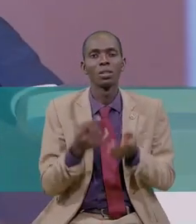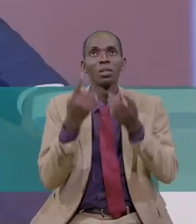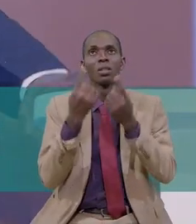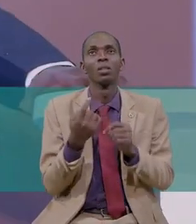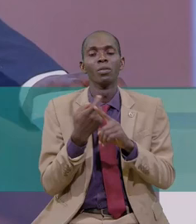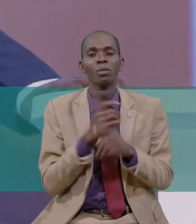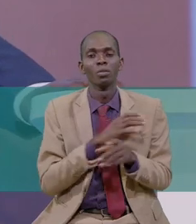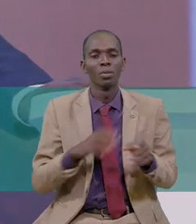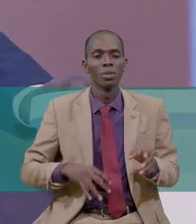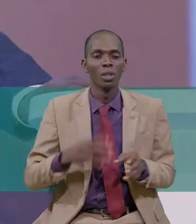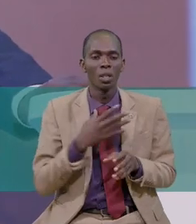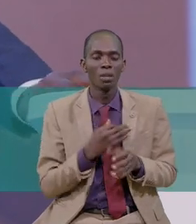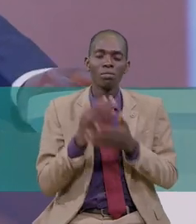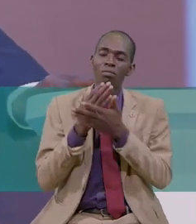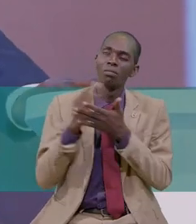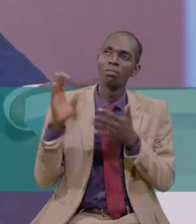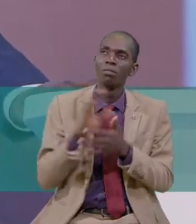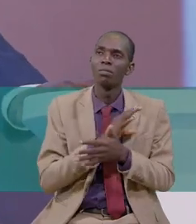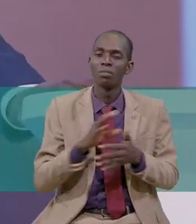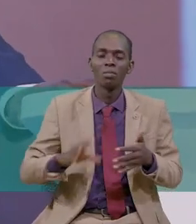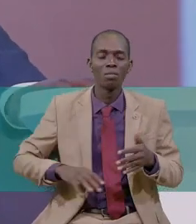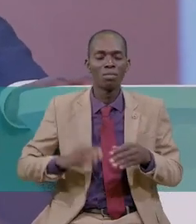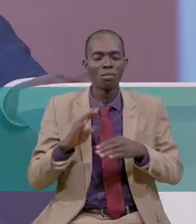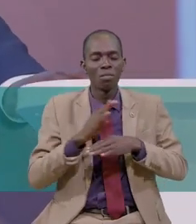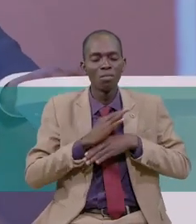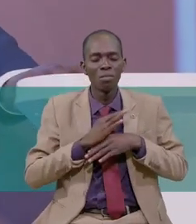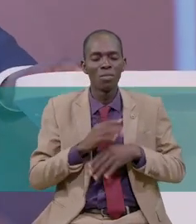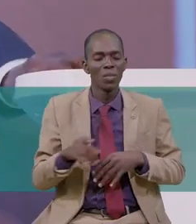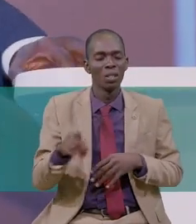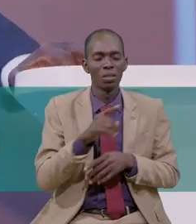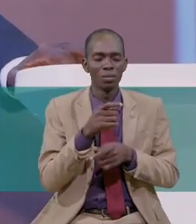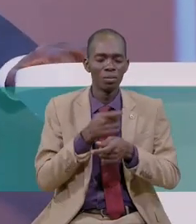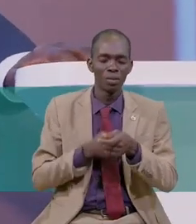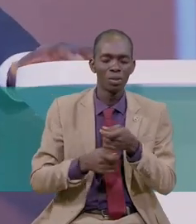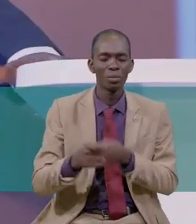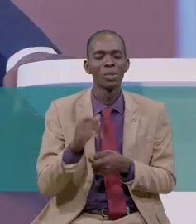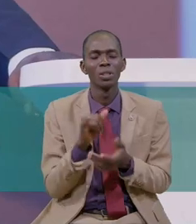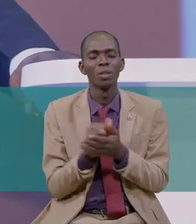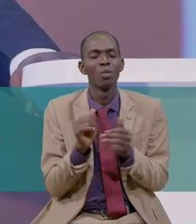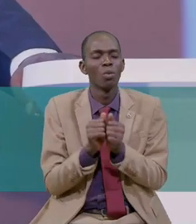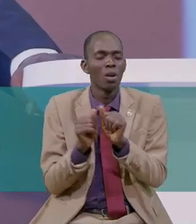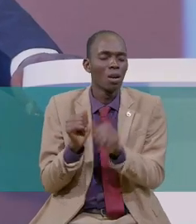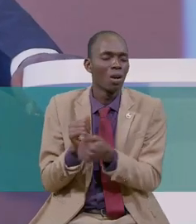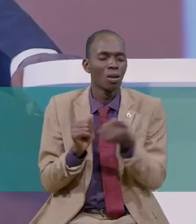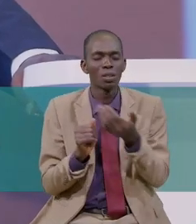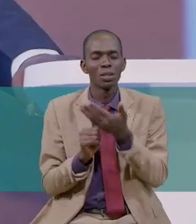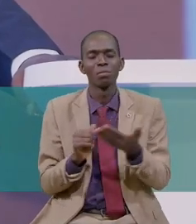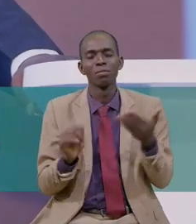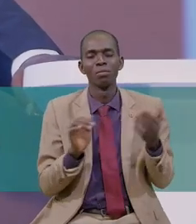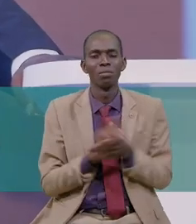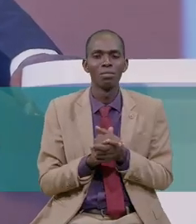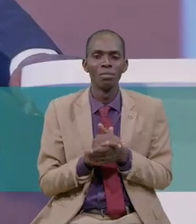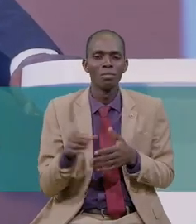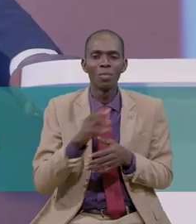ils rejettent la satisfaction de Christ et ils remplacent cela par autre chose. Ils ne sont